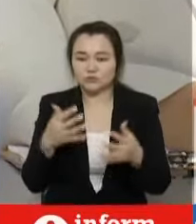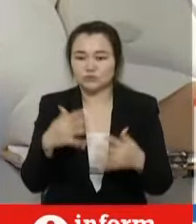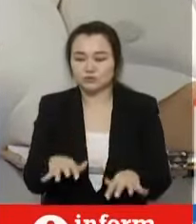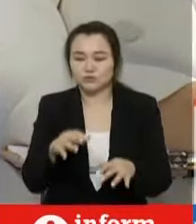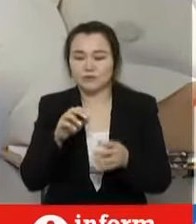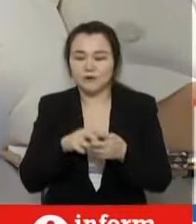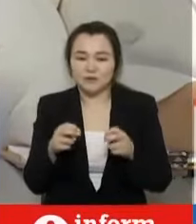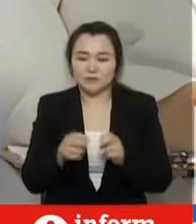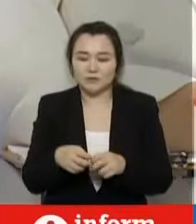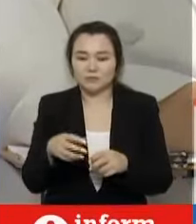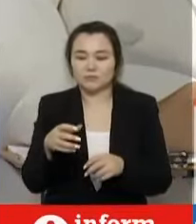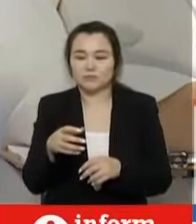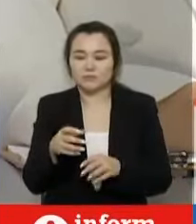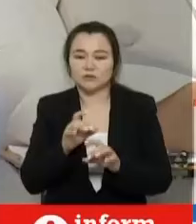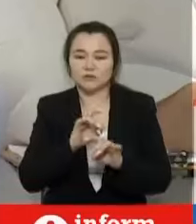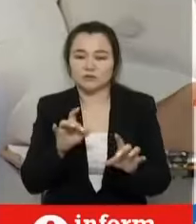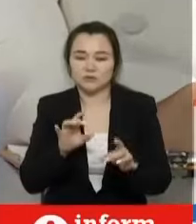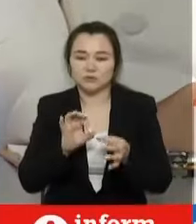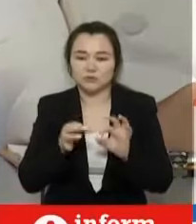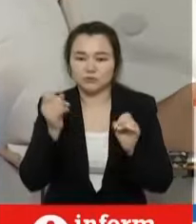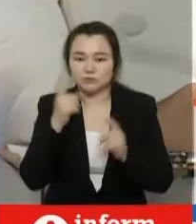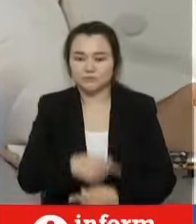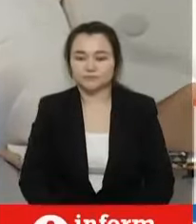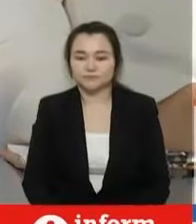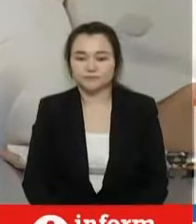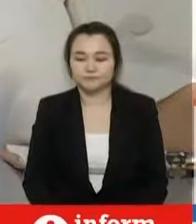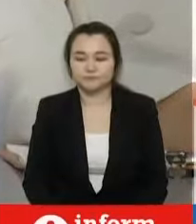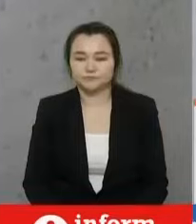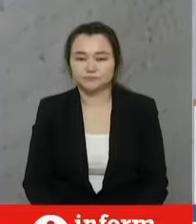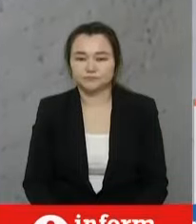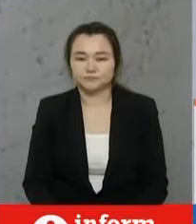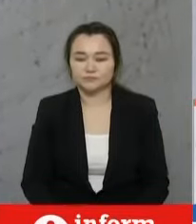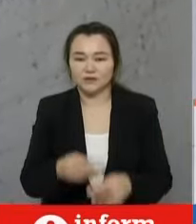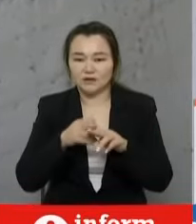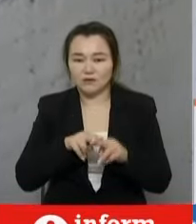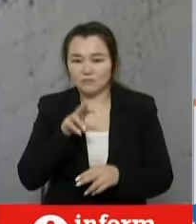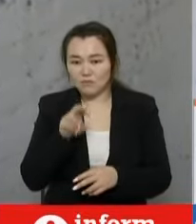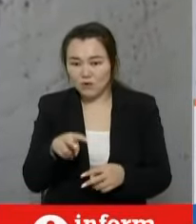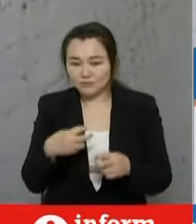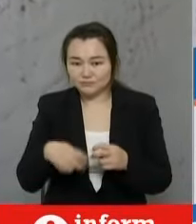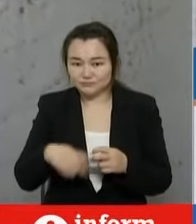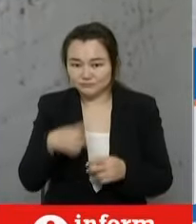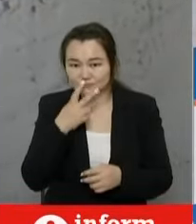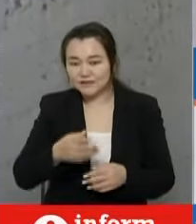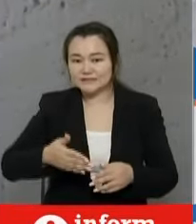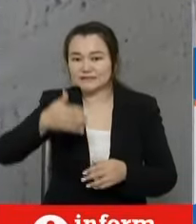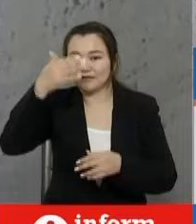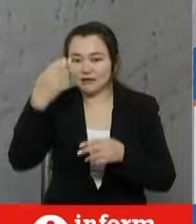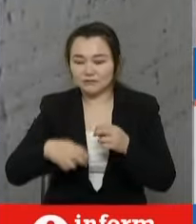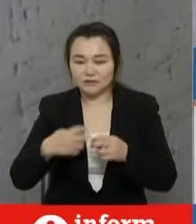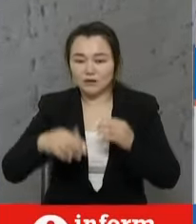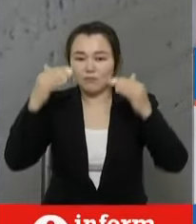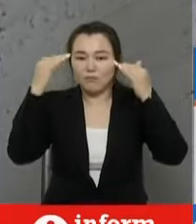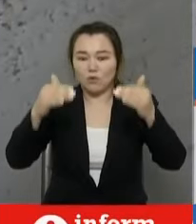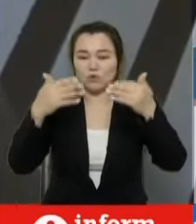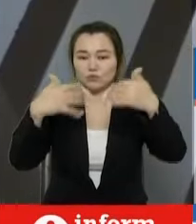мәселенің мән-жайын әріптесім Меруерт Сабыртай біліп қайтты. На пол деген түсіп атыр, стена құлап атыр, потолок ол түсейін деп